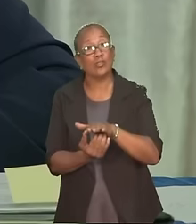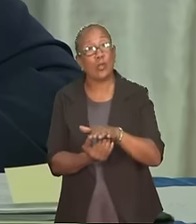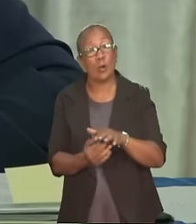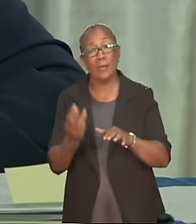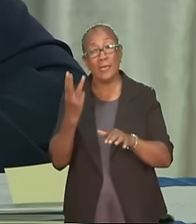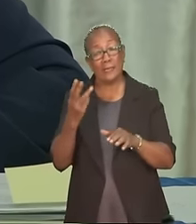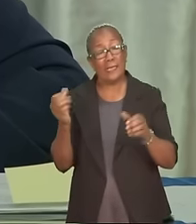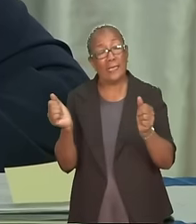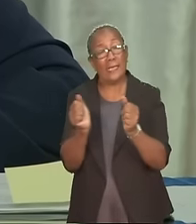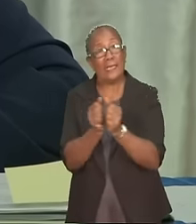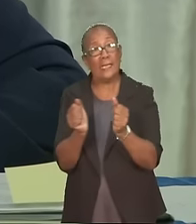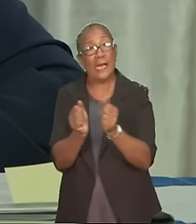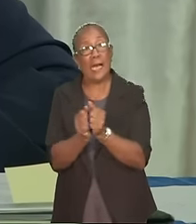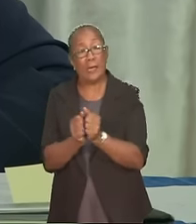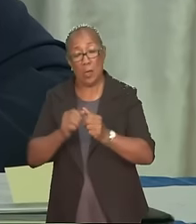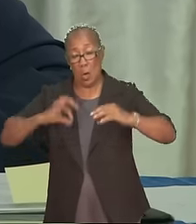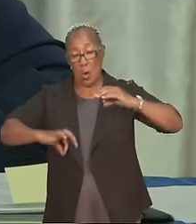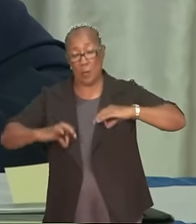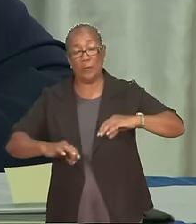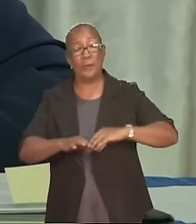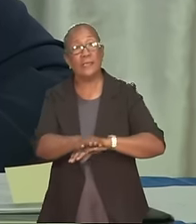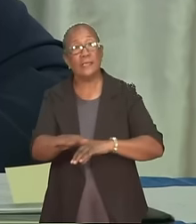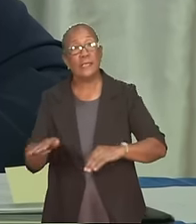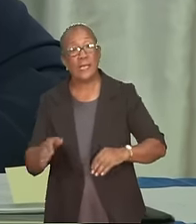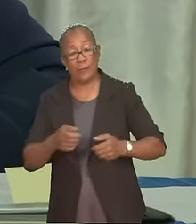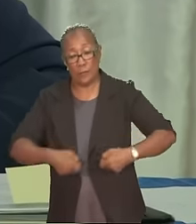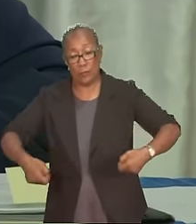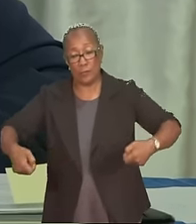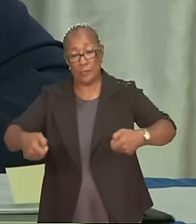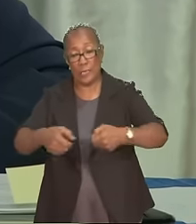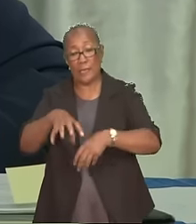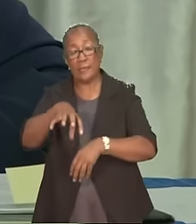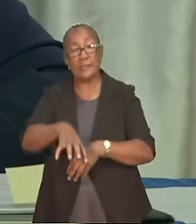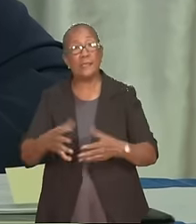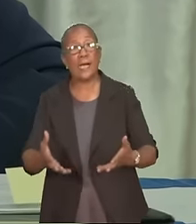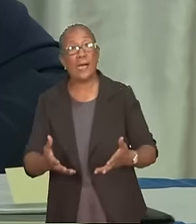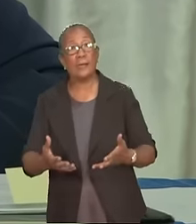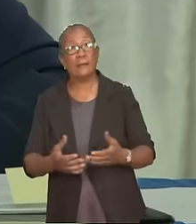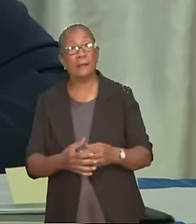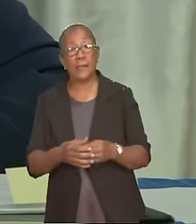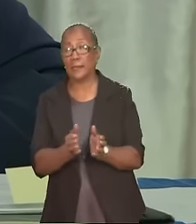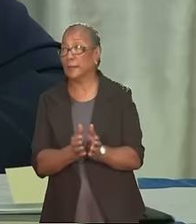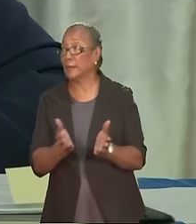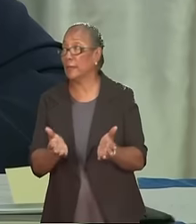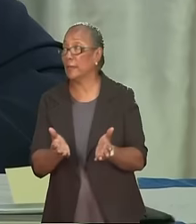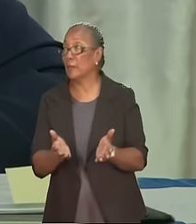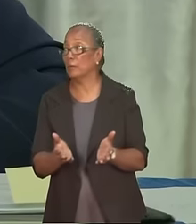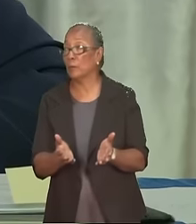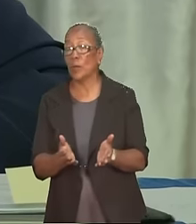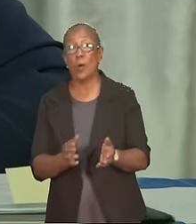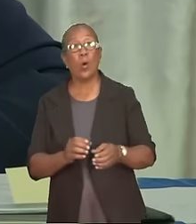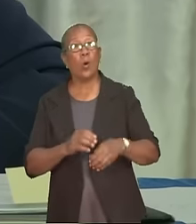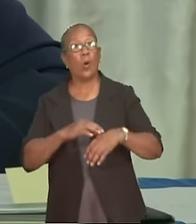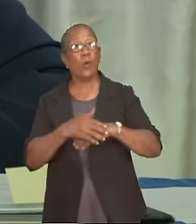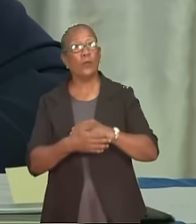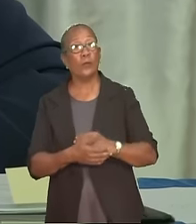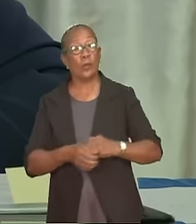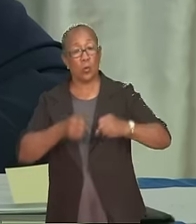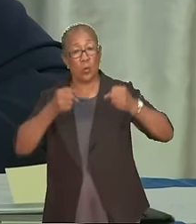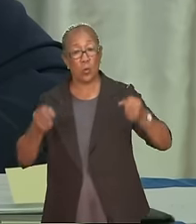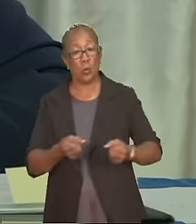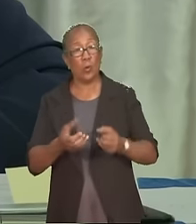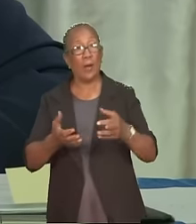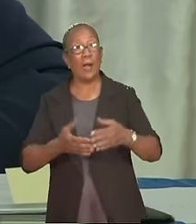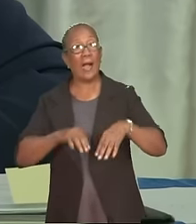3 jaar op het ministerie van Sociale Zaken bij een team. Belast met de coördinatie van AHP. Het